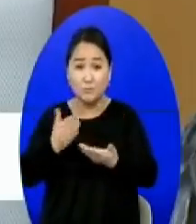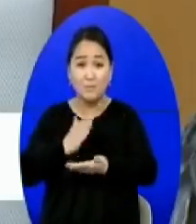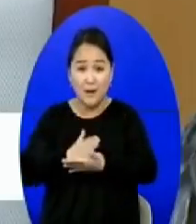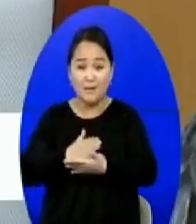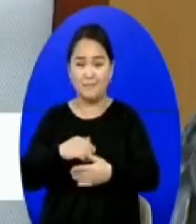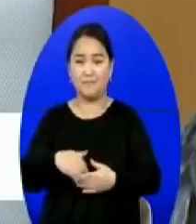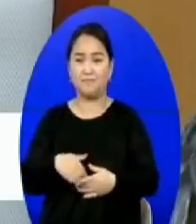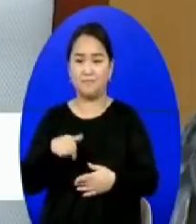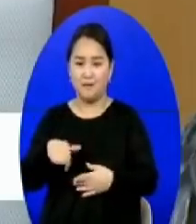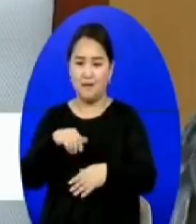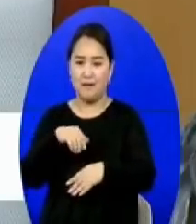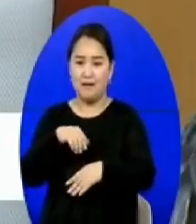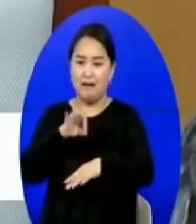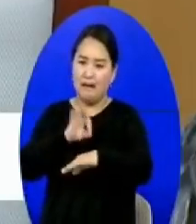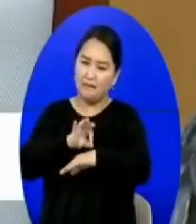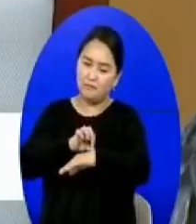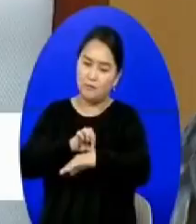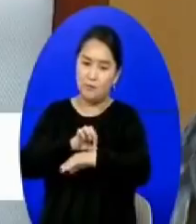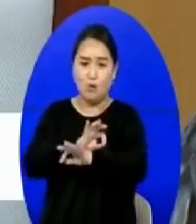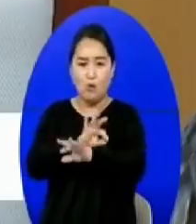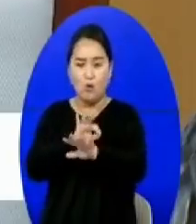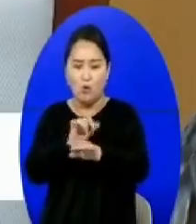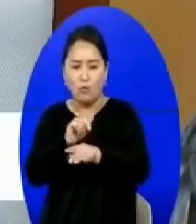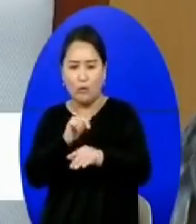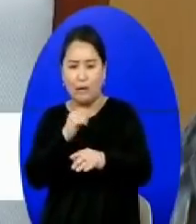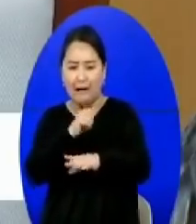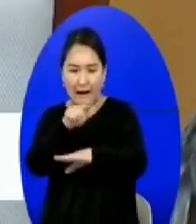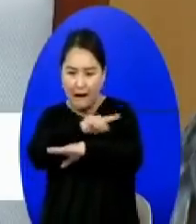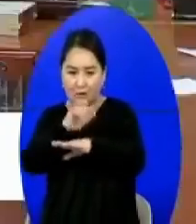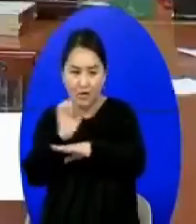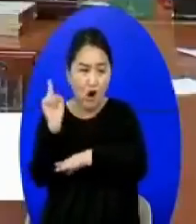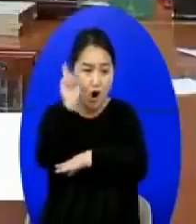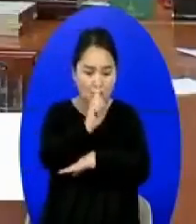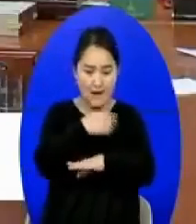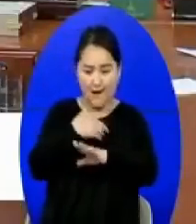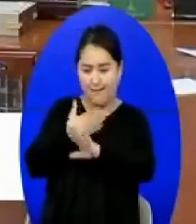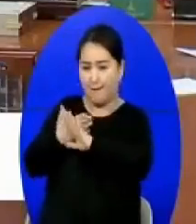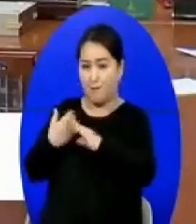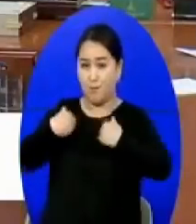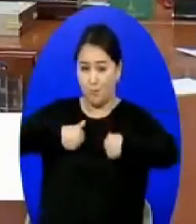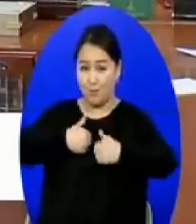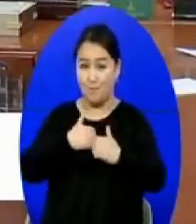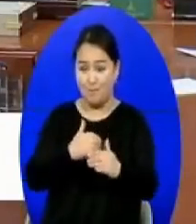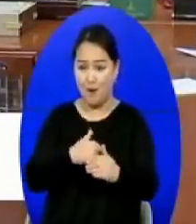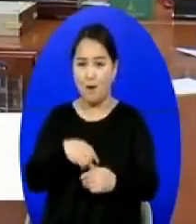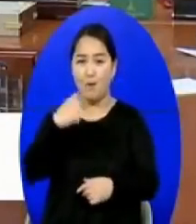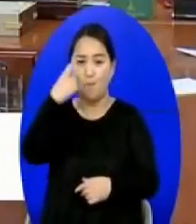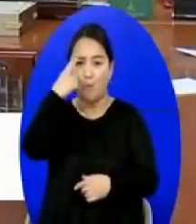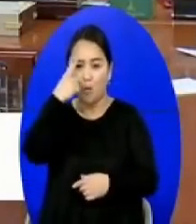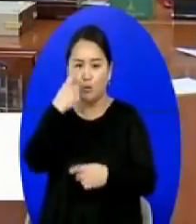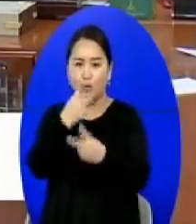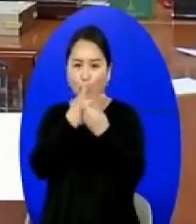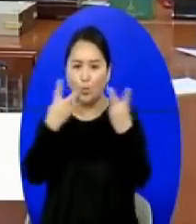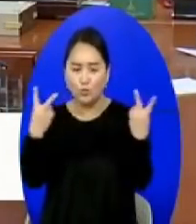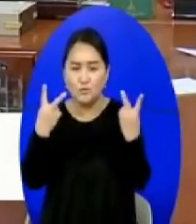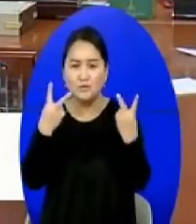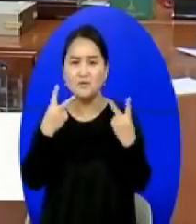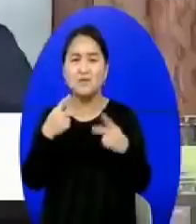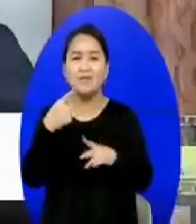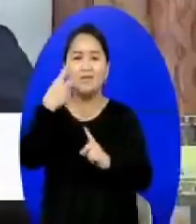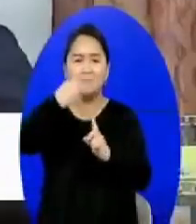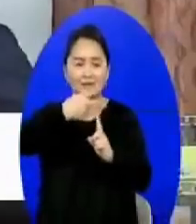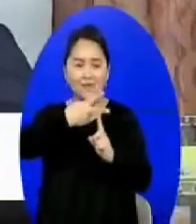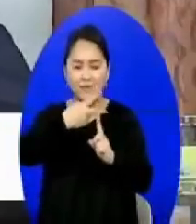одоо ямар нэг юм хавдар халдвартай цэг рүү очих гэж байгаа усуудыг бүрэн хувцалсан. Монголын үндэсний олон нийтийн арай дэлхийс бол маш ойрхон хамтарч ажиллаж